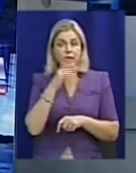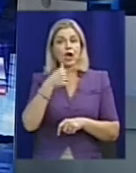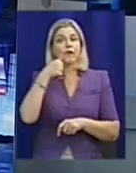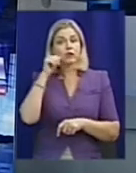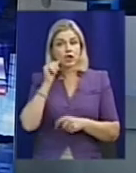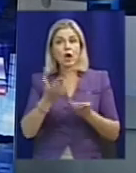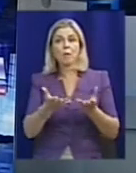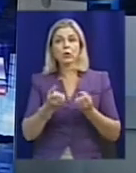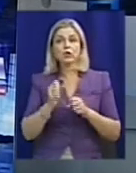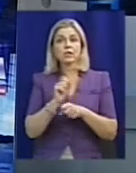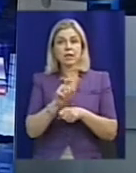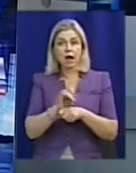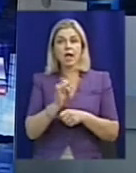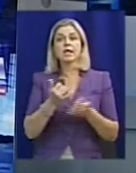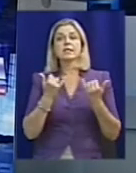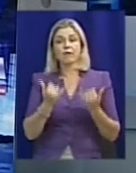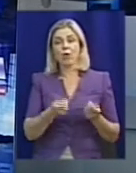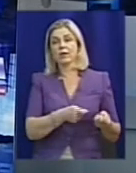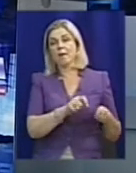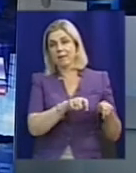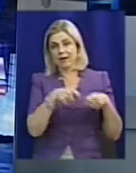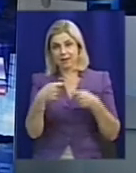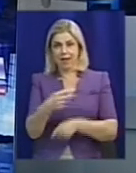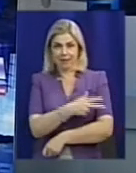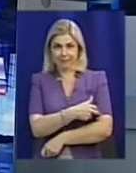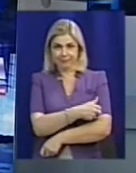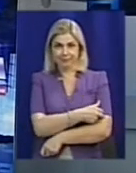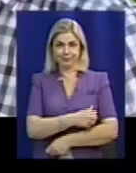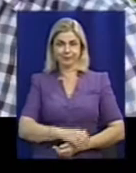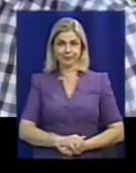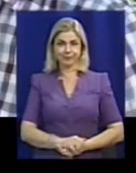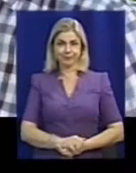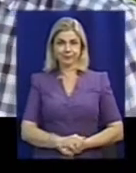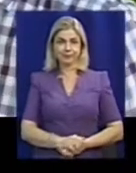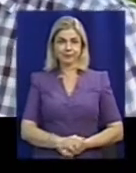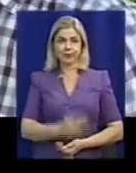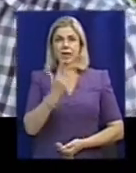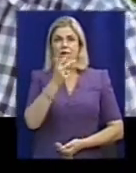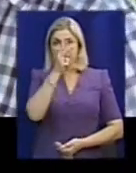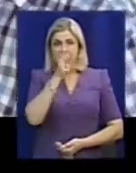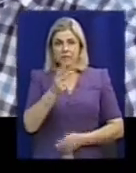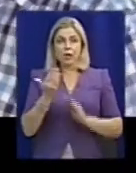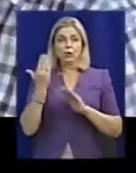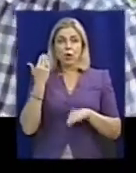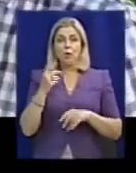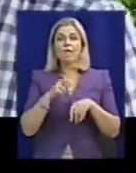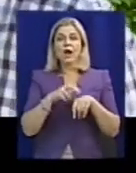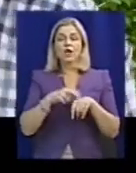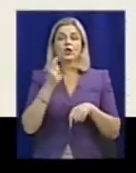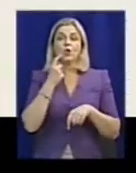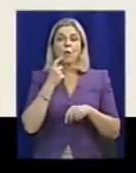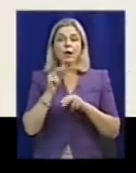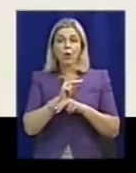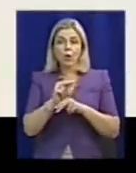Вчора отримали замовлення і сьогодні передали лікувальному закладу. Три місяці тому лікар-стоматолог Артем